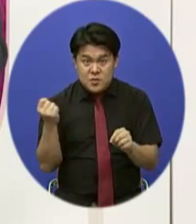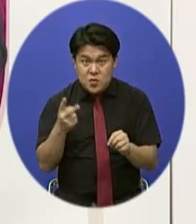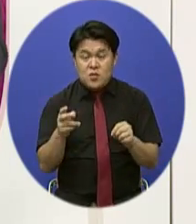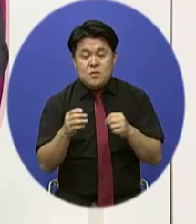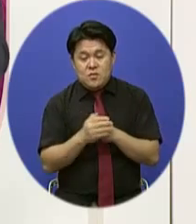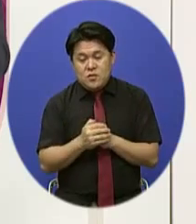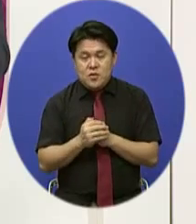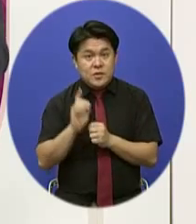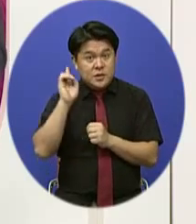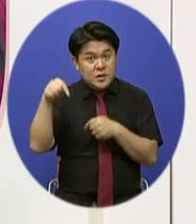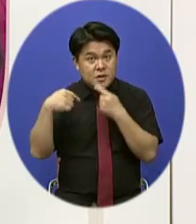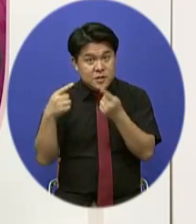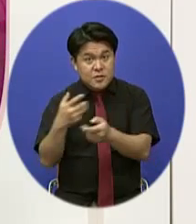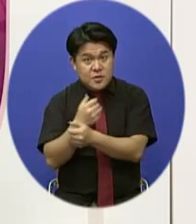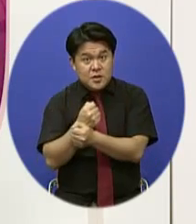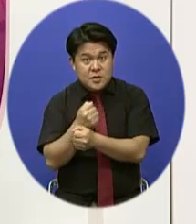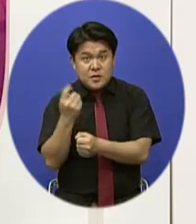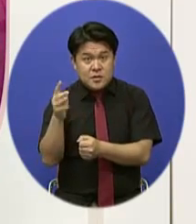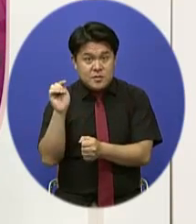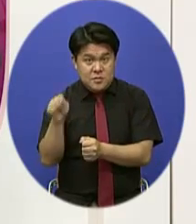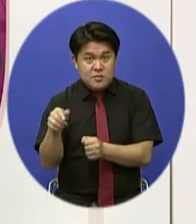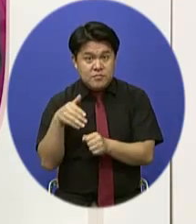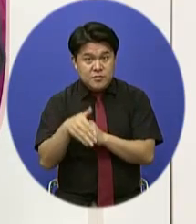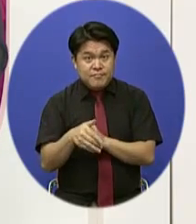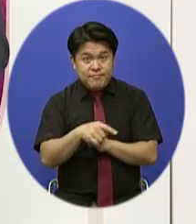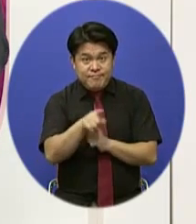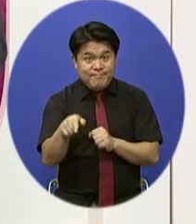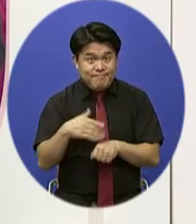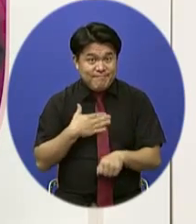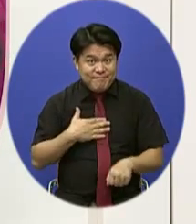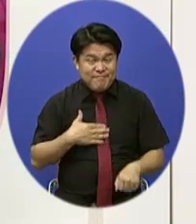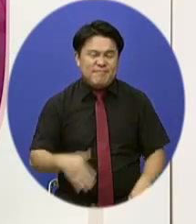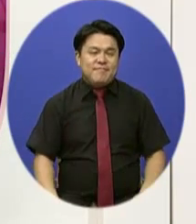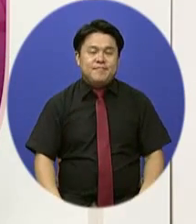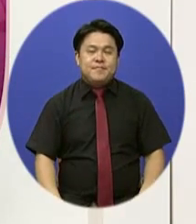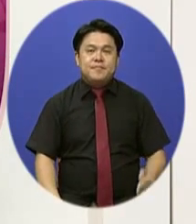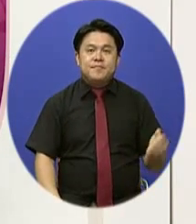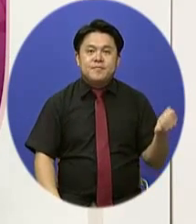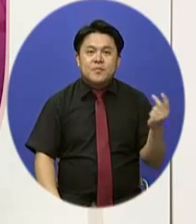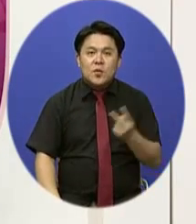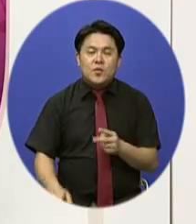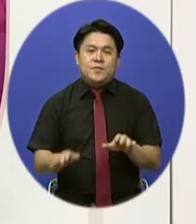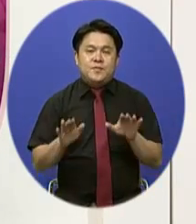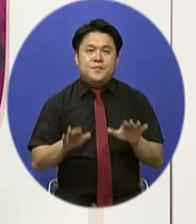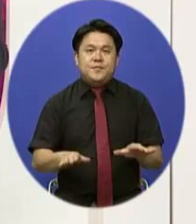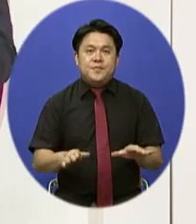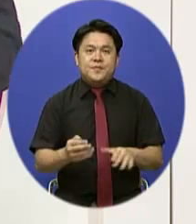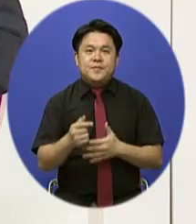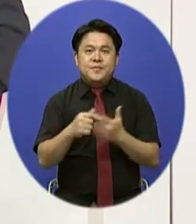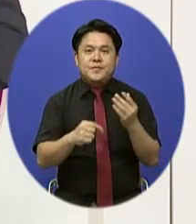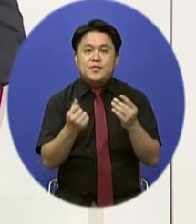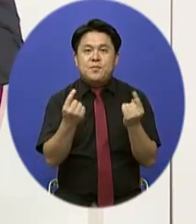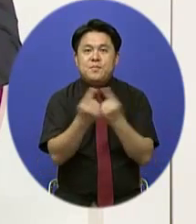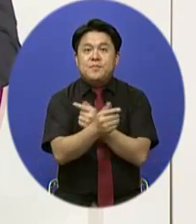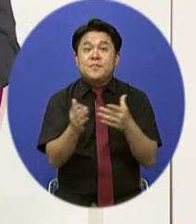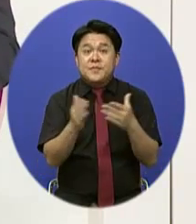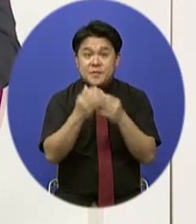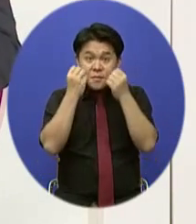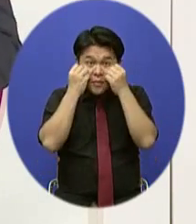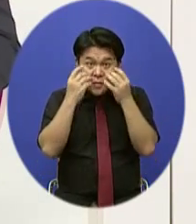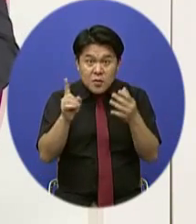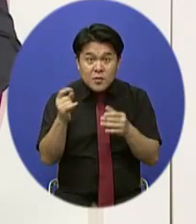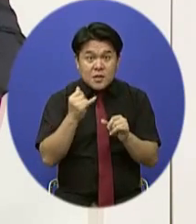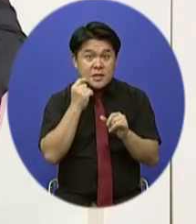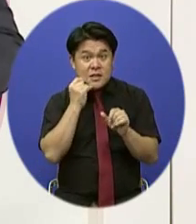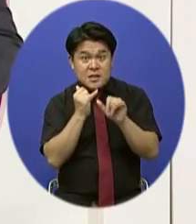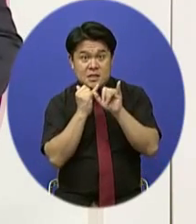뭐 좀 참여하는 데 불편한 점이 없을 거라 믿으시고요. 네. 모두들 잘하고 그리고 계십니다. 그리고 개편 예. 관계로 네. 새롭게 생긴